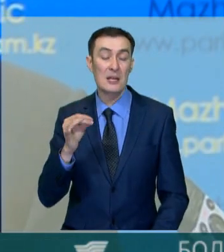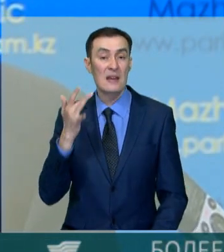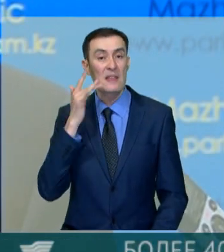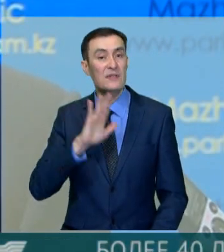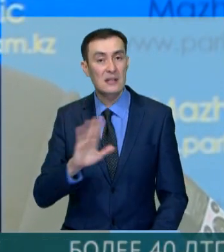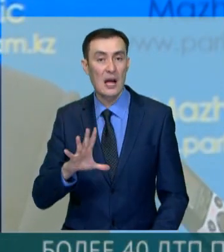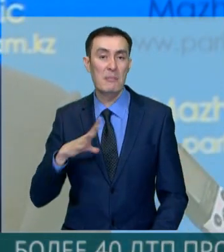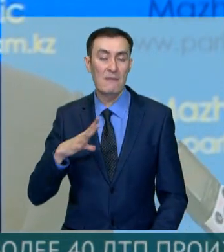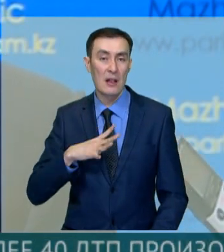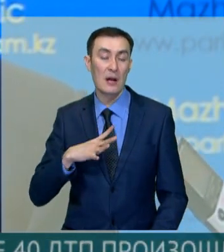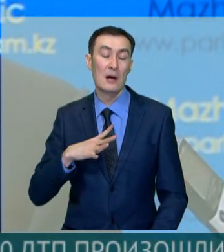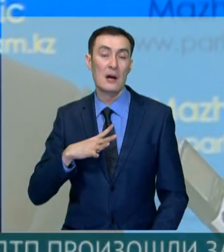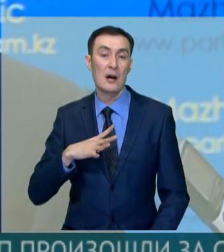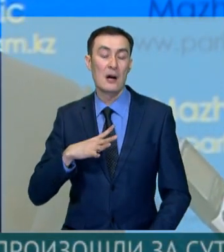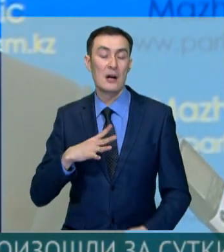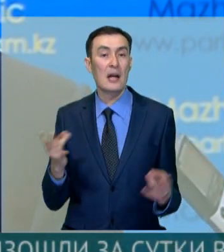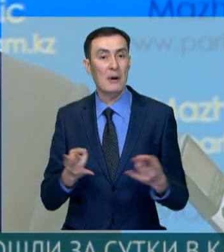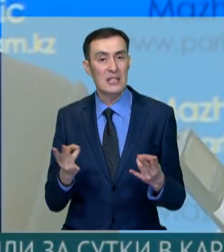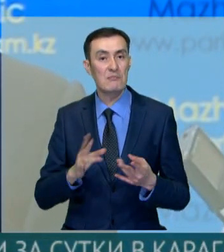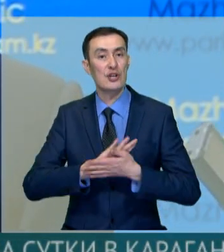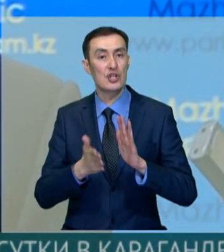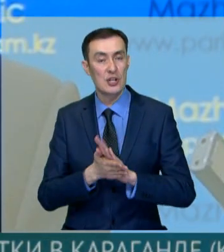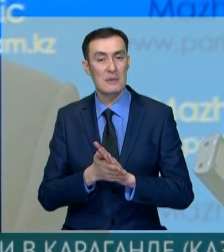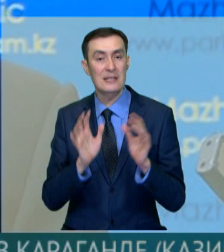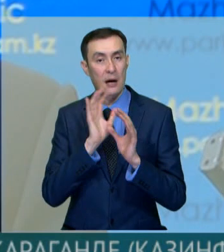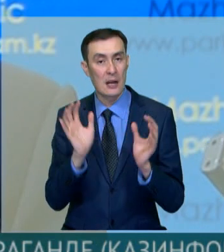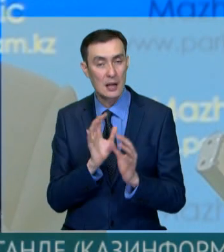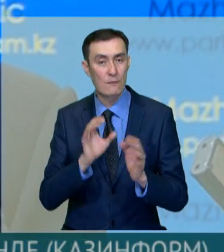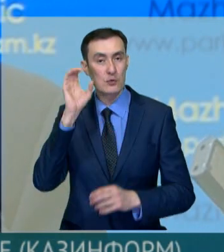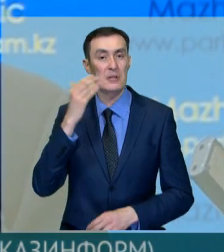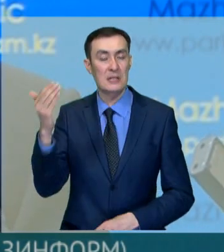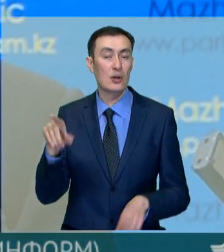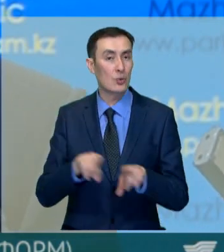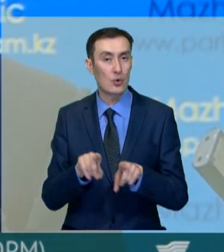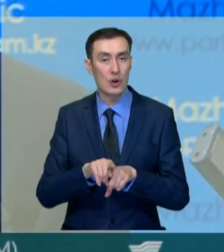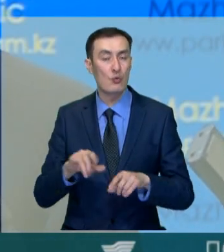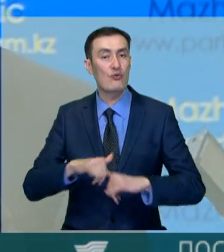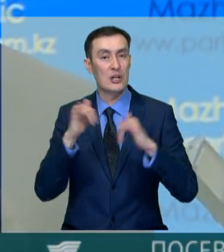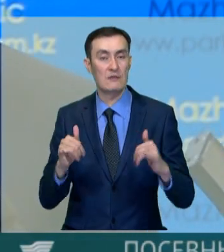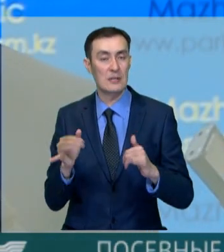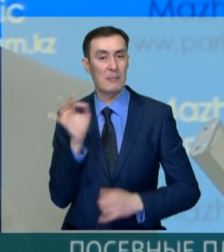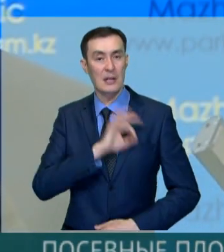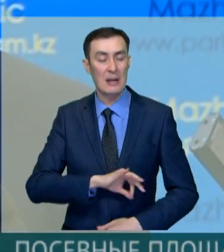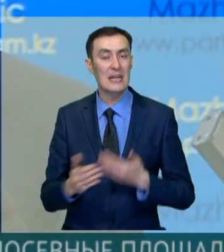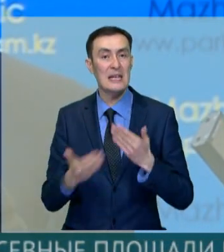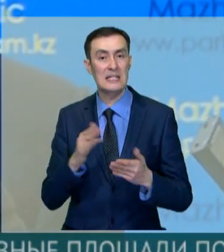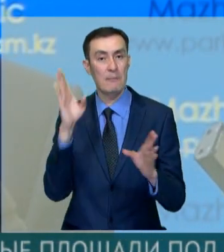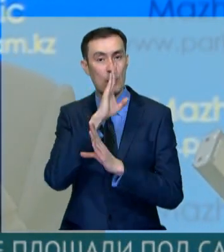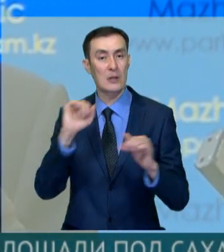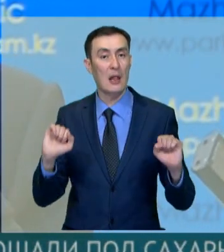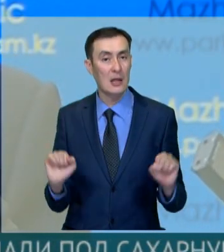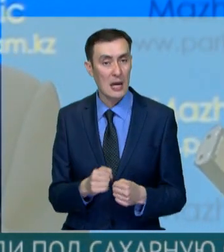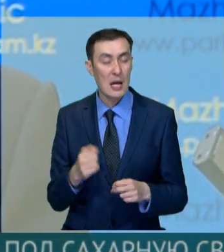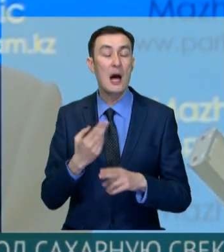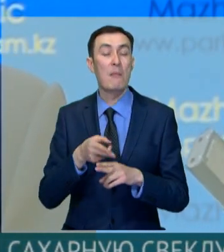всегда удавалось необходимые режимы зимой выдержать Узбекистану, потому что потребление там стремительно растет, если холодает.